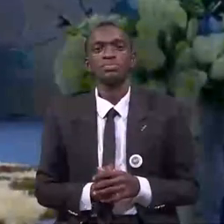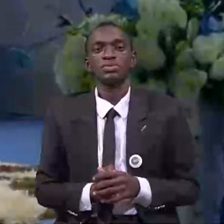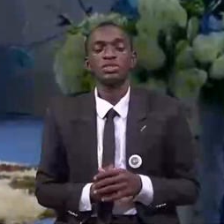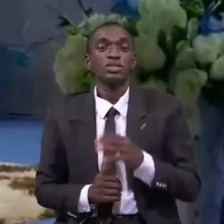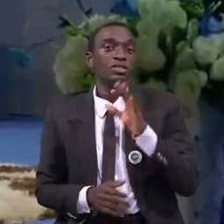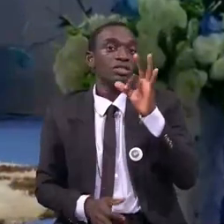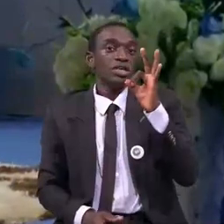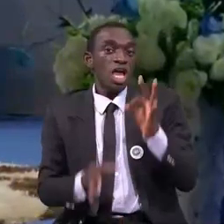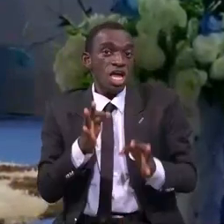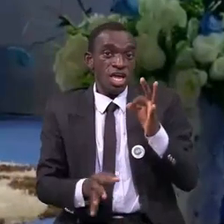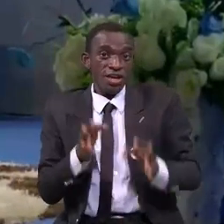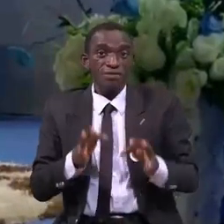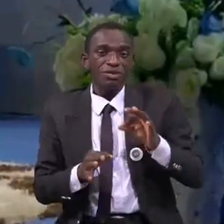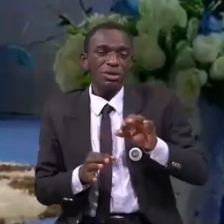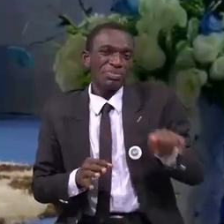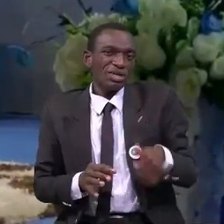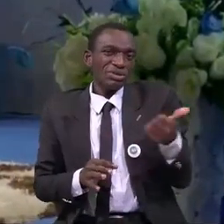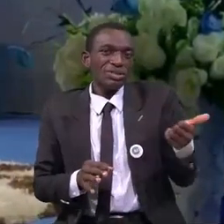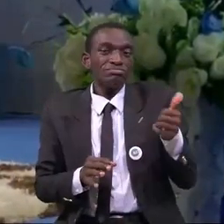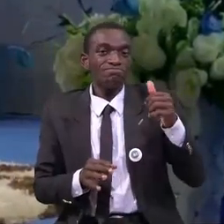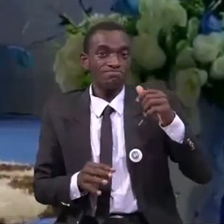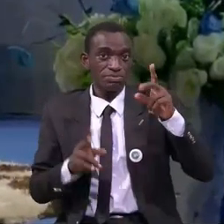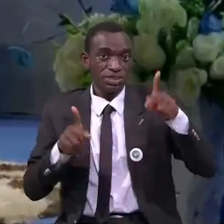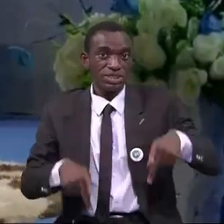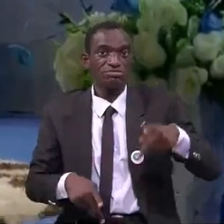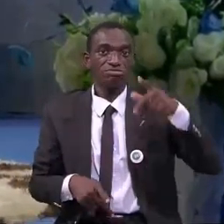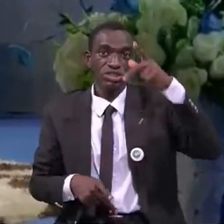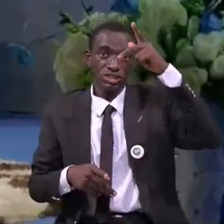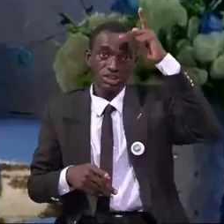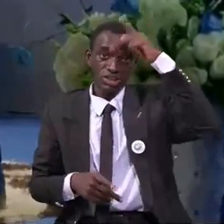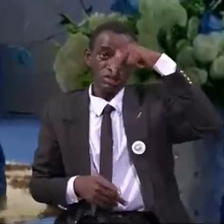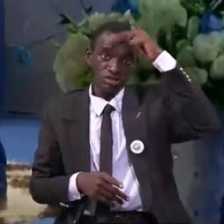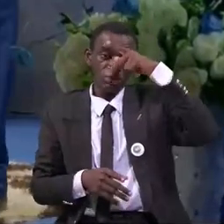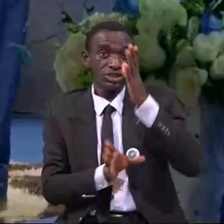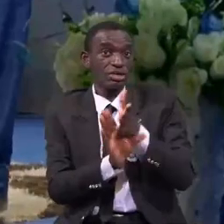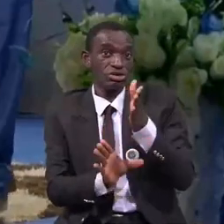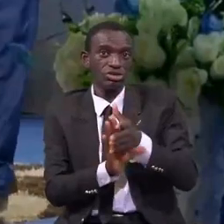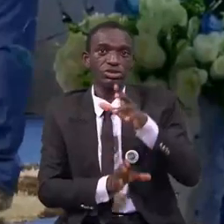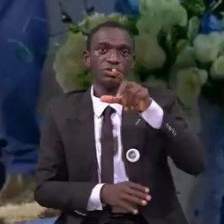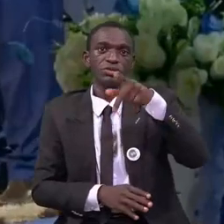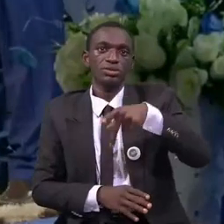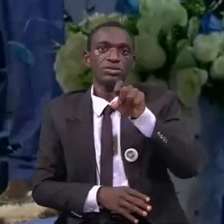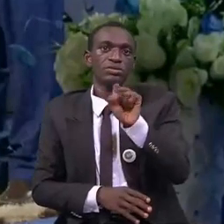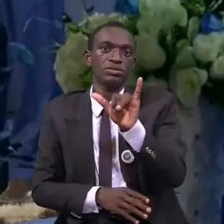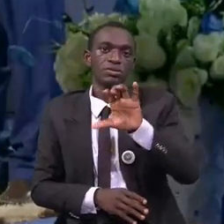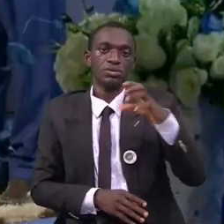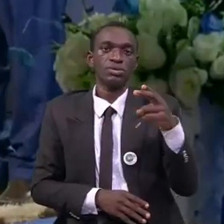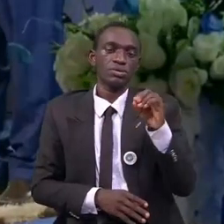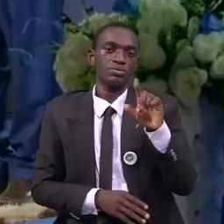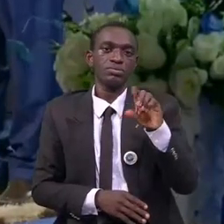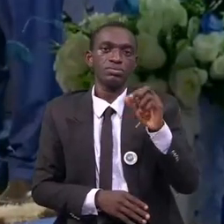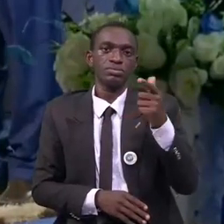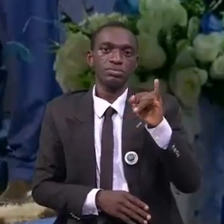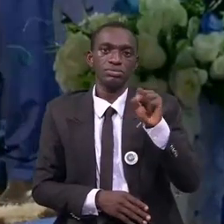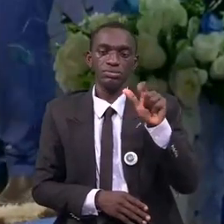la force si les psychologue était là il nous aurait dit